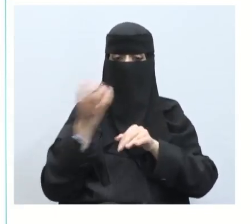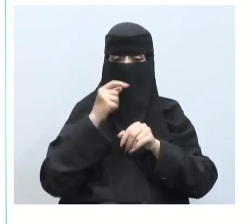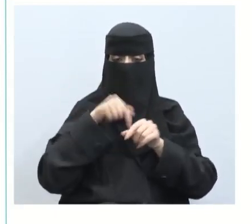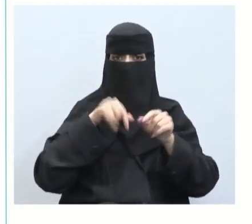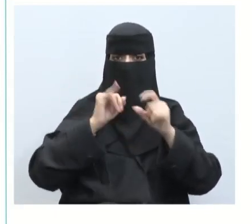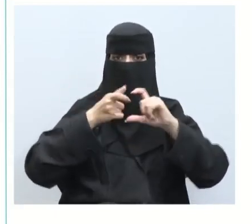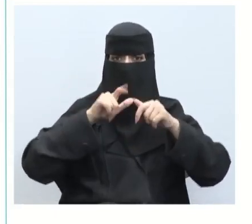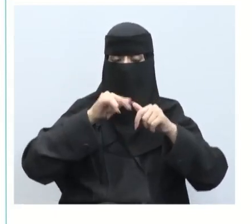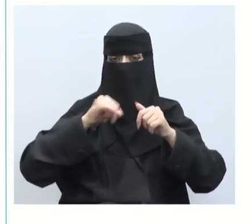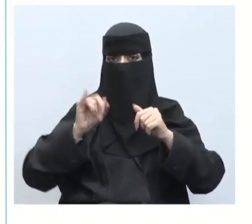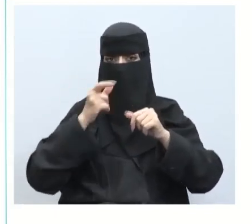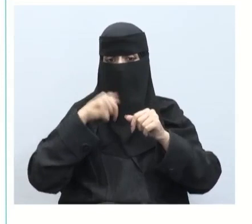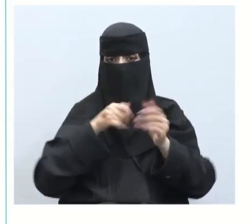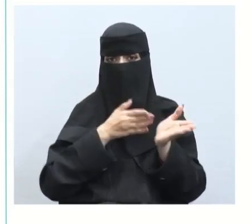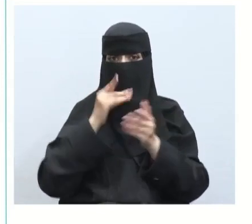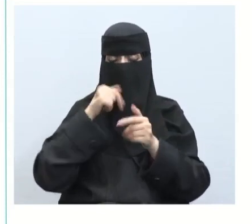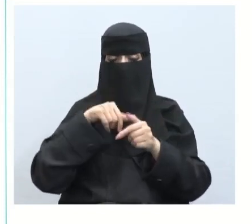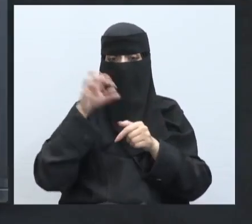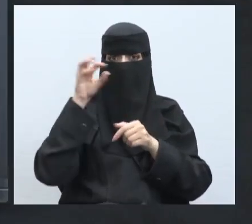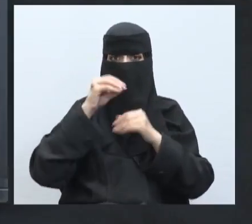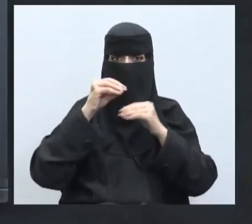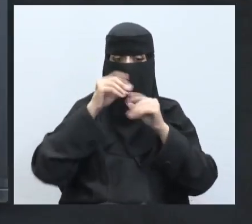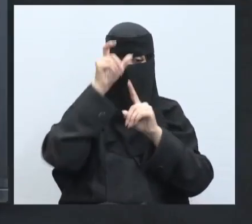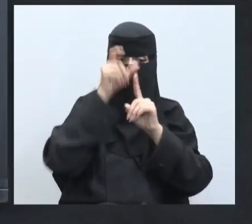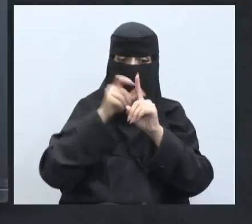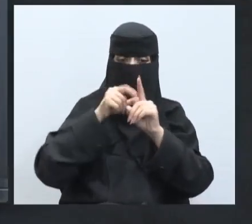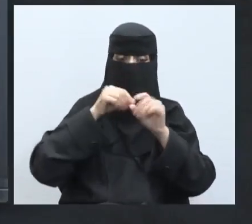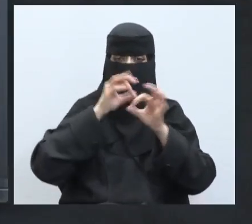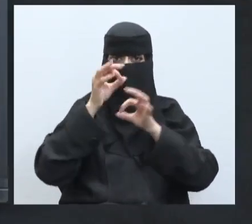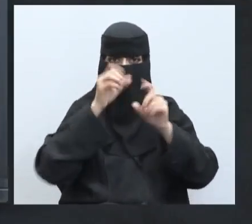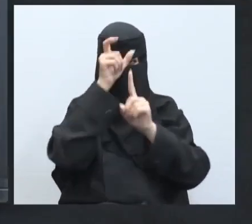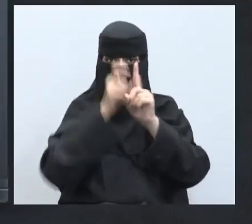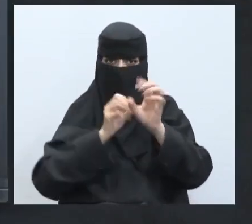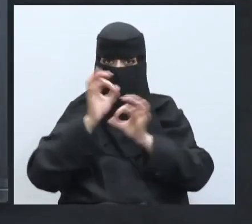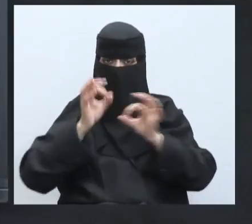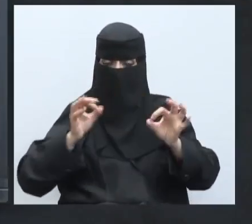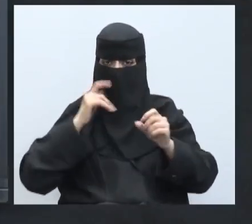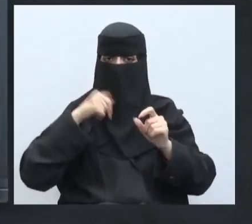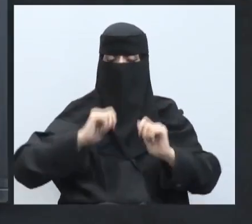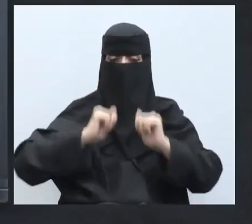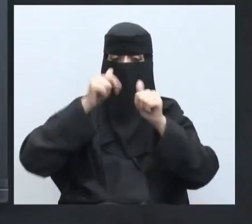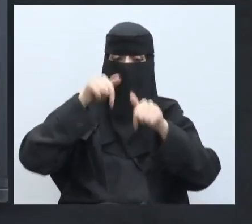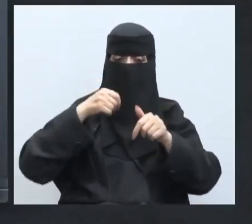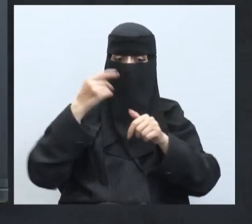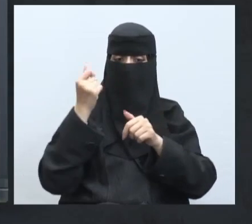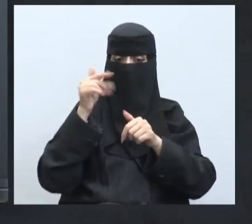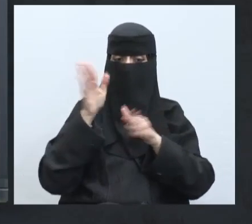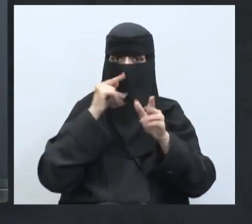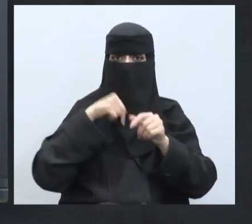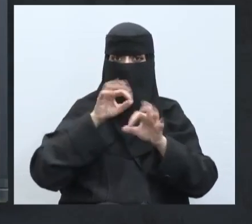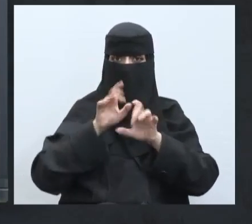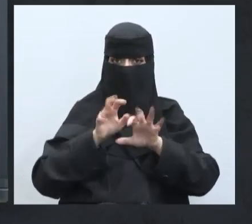للمنظمه من موارد بشريه من مهندسين من عمال من قدرات من امكانات ماليه ماديه